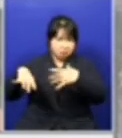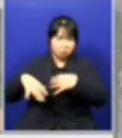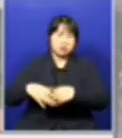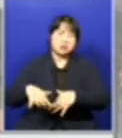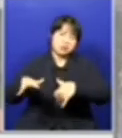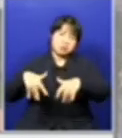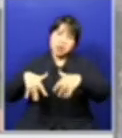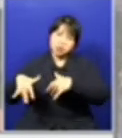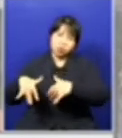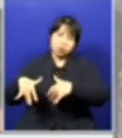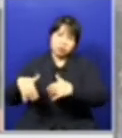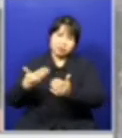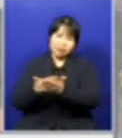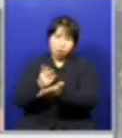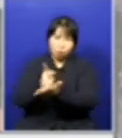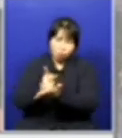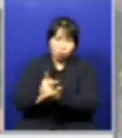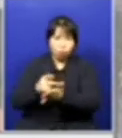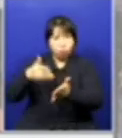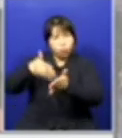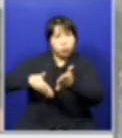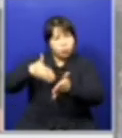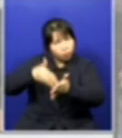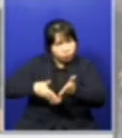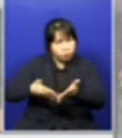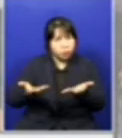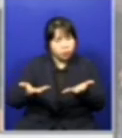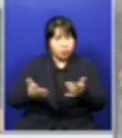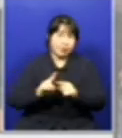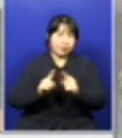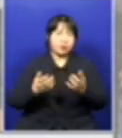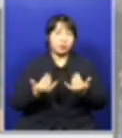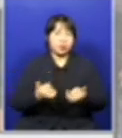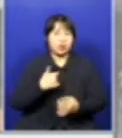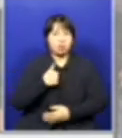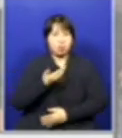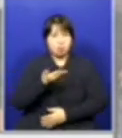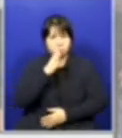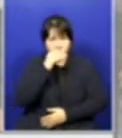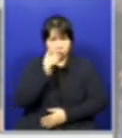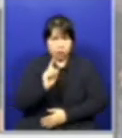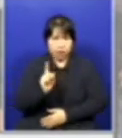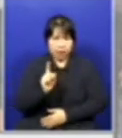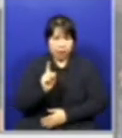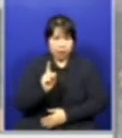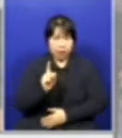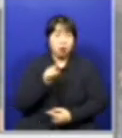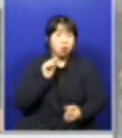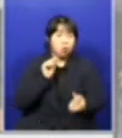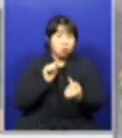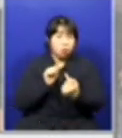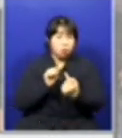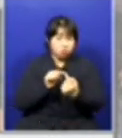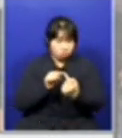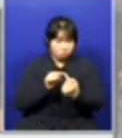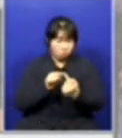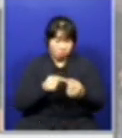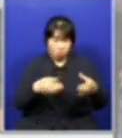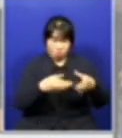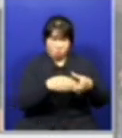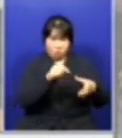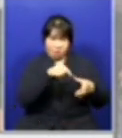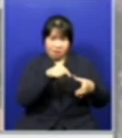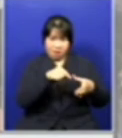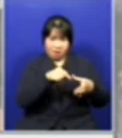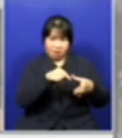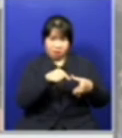เข้าถึงยากเงินจำนวนนี้แต่ที่ผมต้องพูดถึงวันนี้ในส่วนของอีกคนกลุ่มหนึ่งหรือเรียกว่า